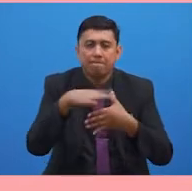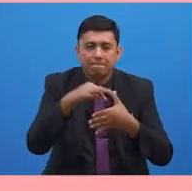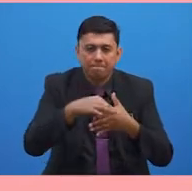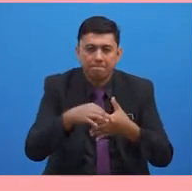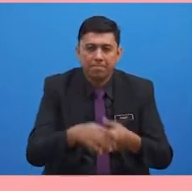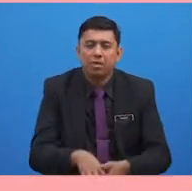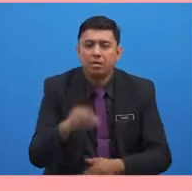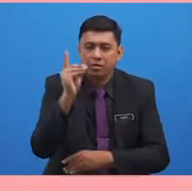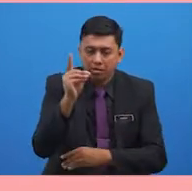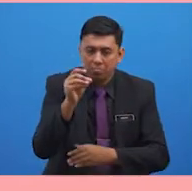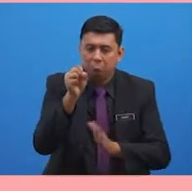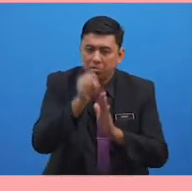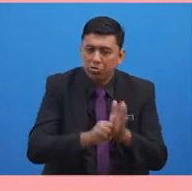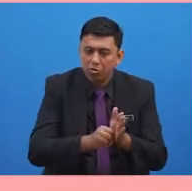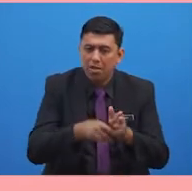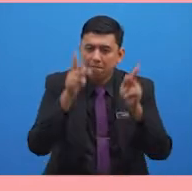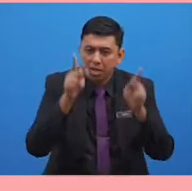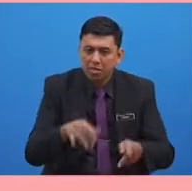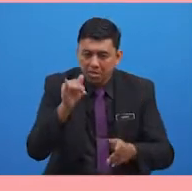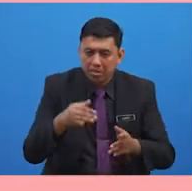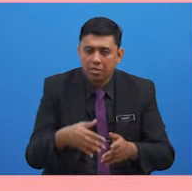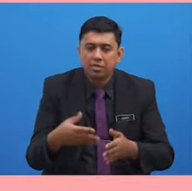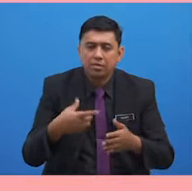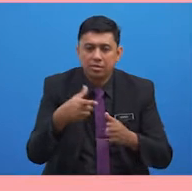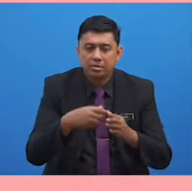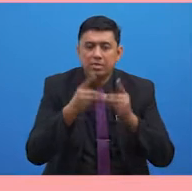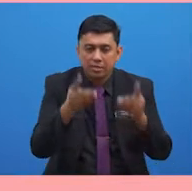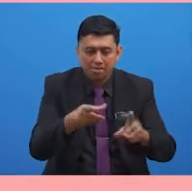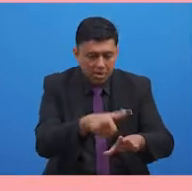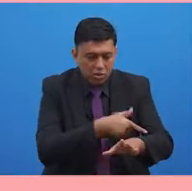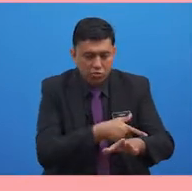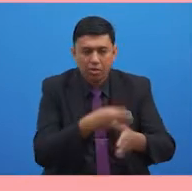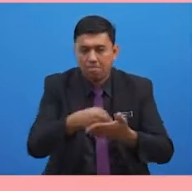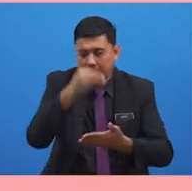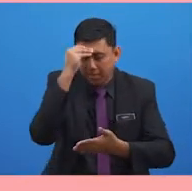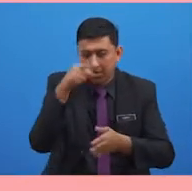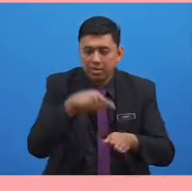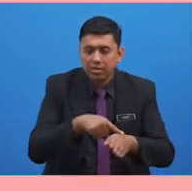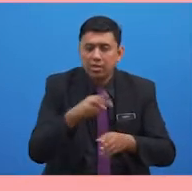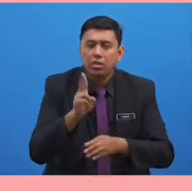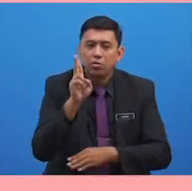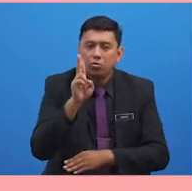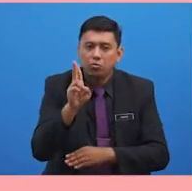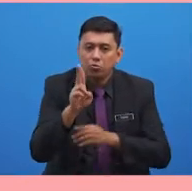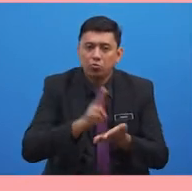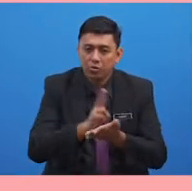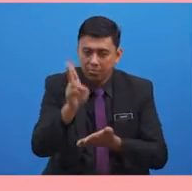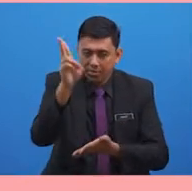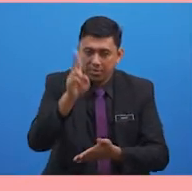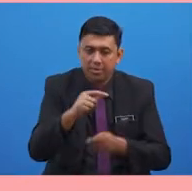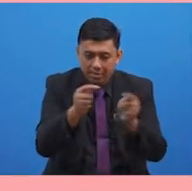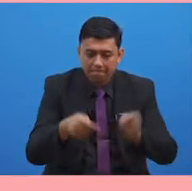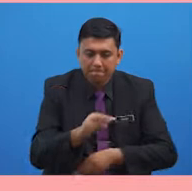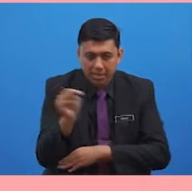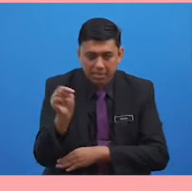mahasiswa yang sedang melanjutkan pengajian di universiti tempatan. Bagi soalan